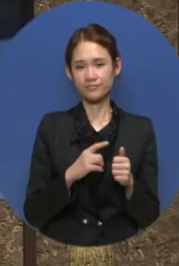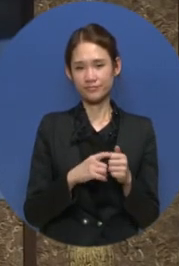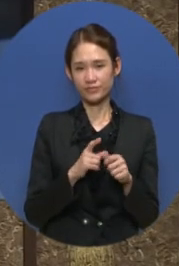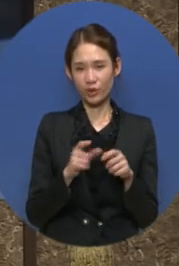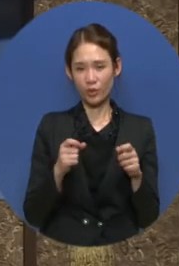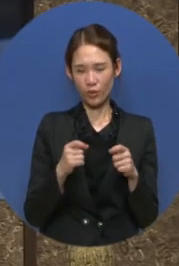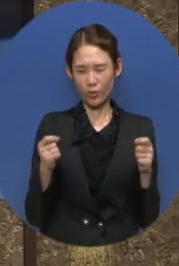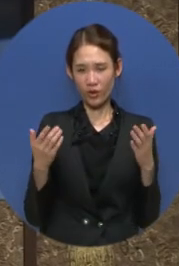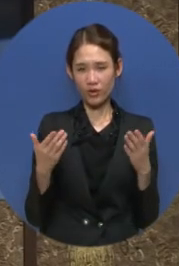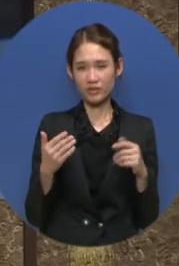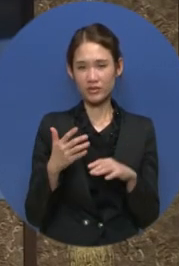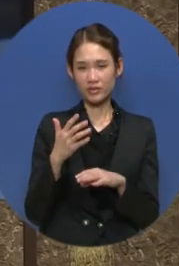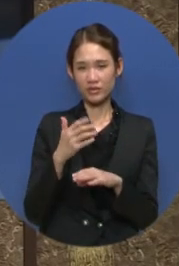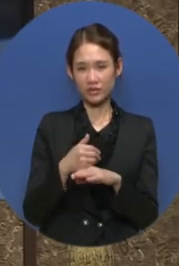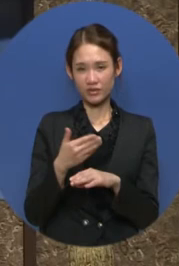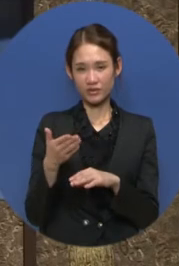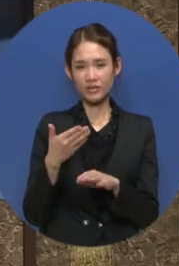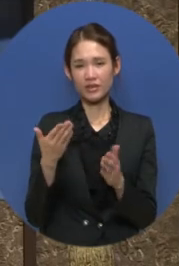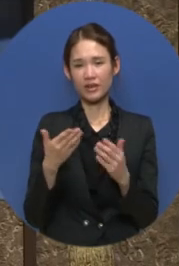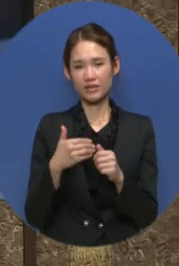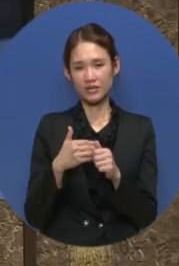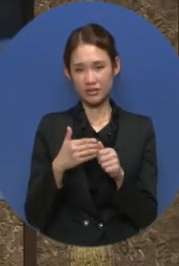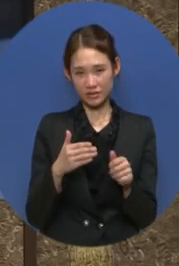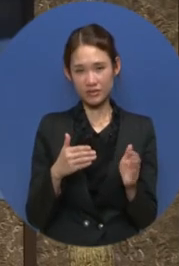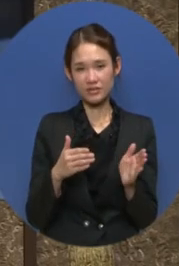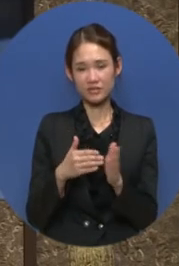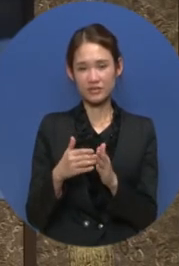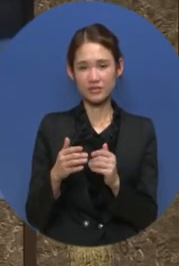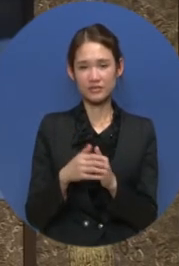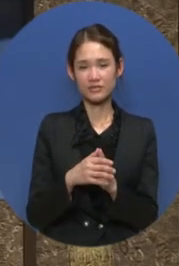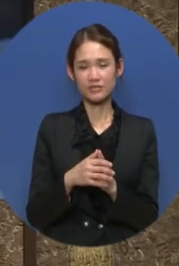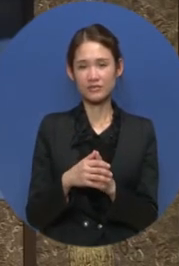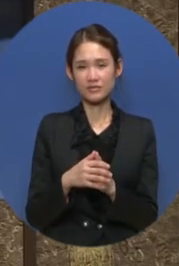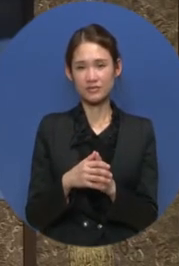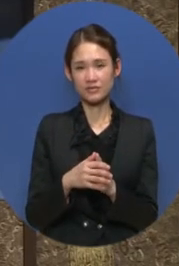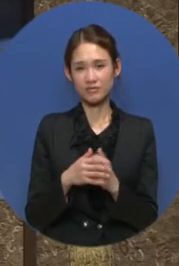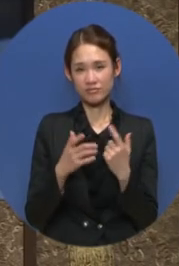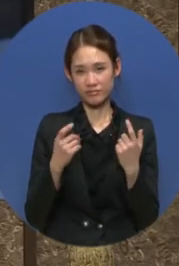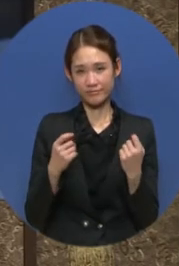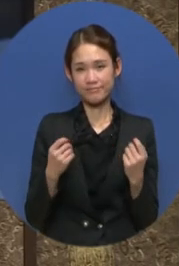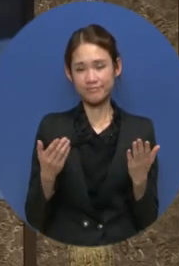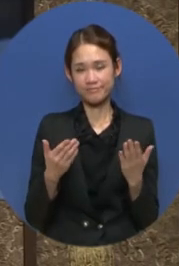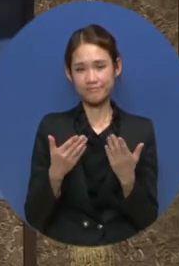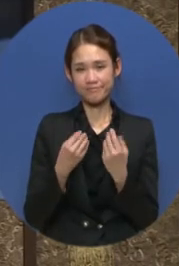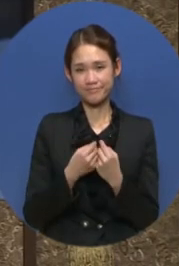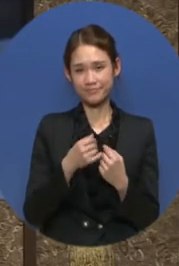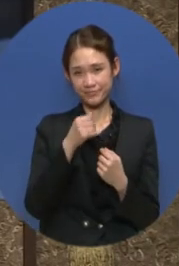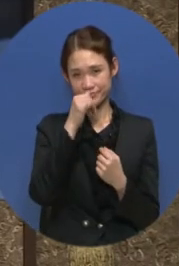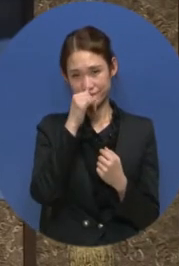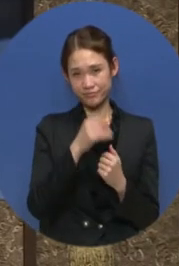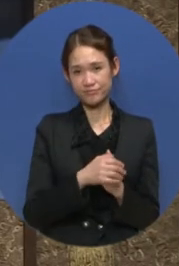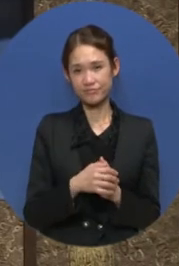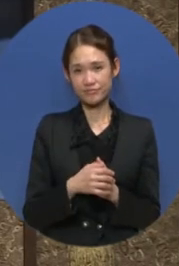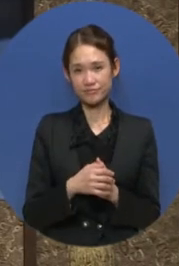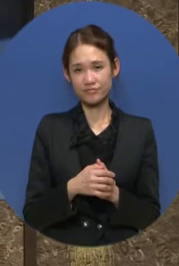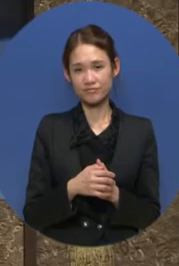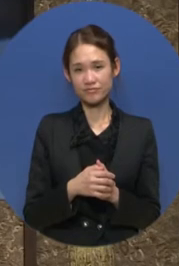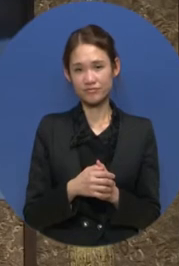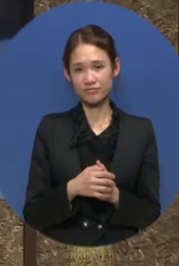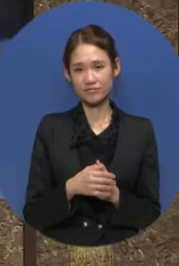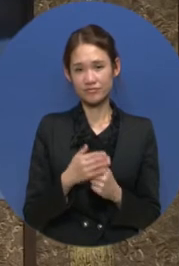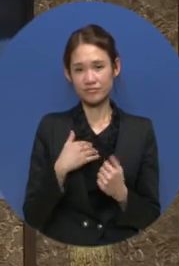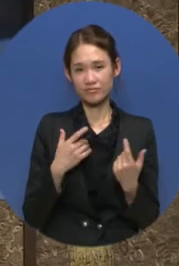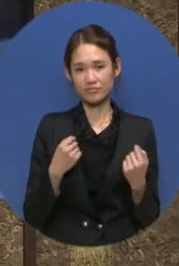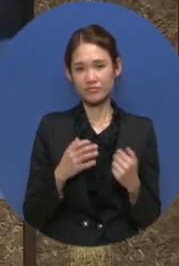오래 근무하다가 예. 또 나중에 다른 일을 하셨는데요. 어쨌든 그런 일도 있었고요. 네. 그래서 저